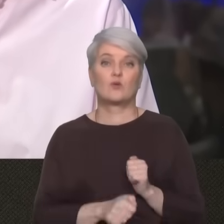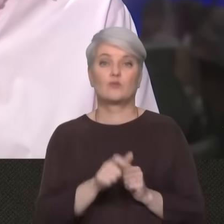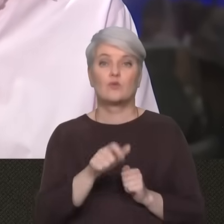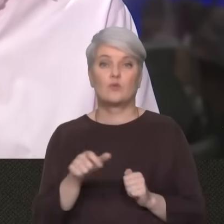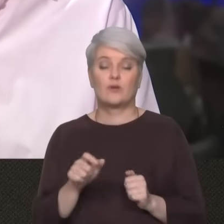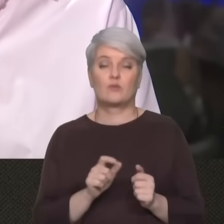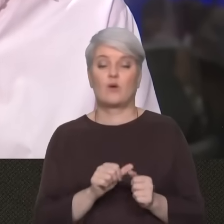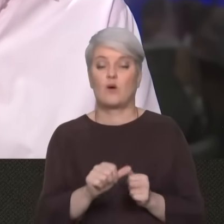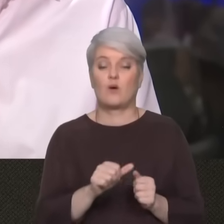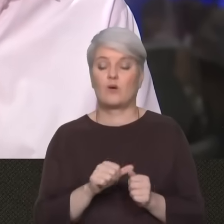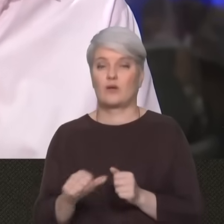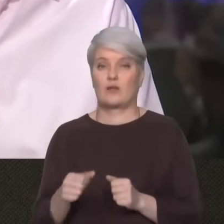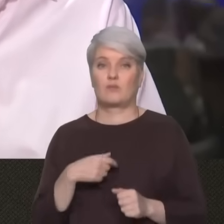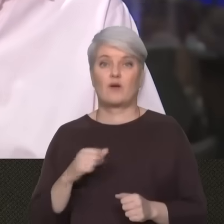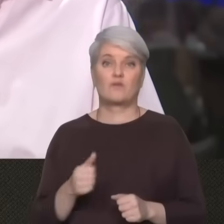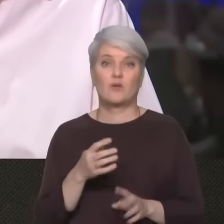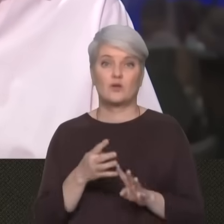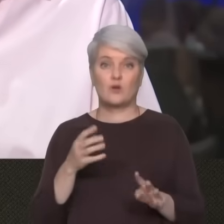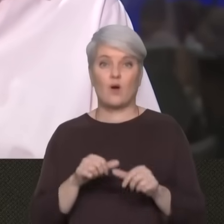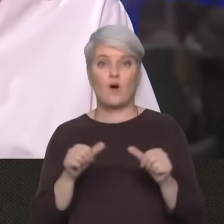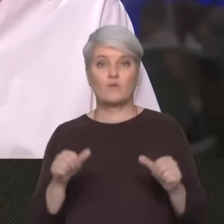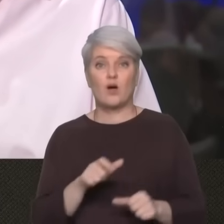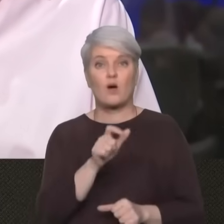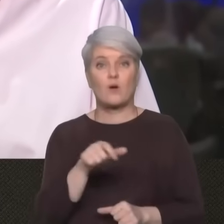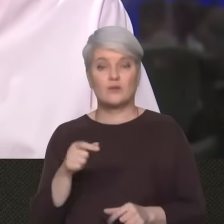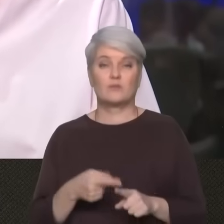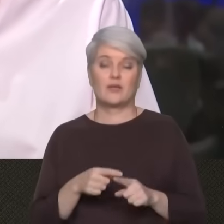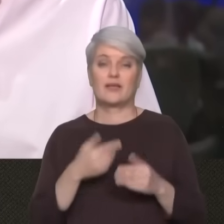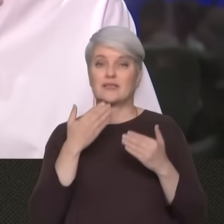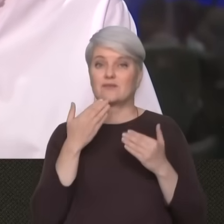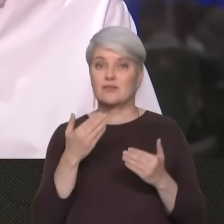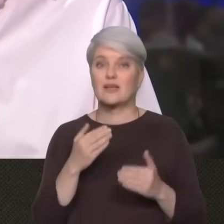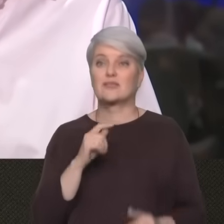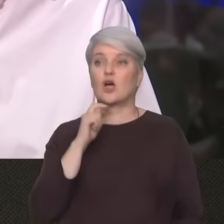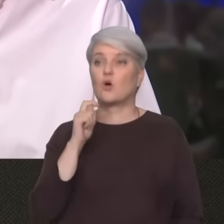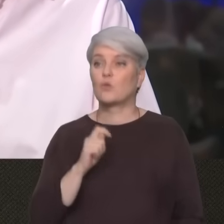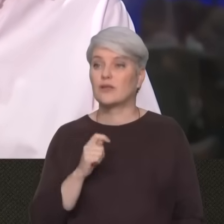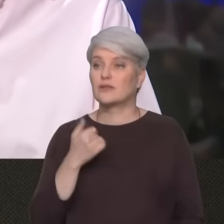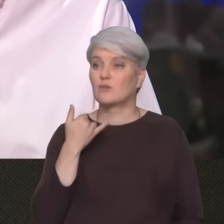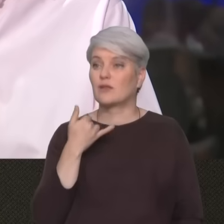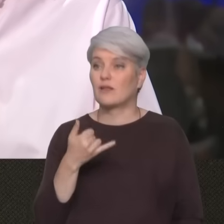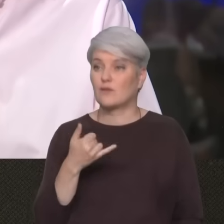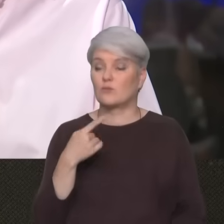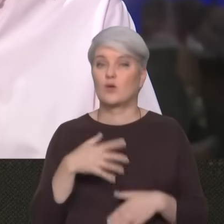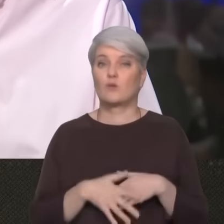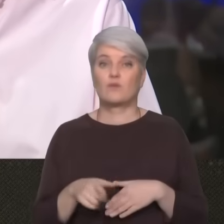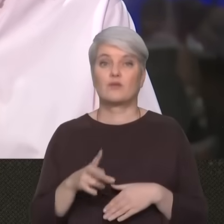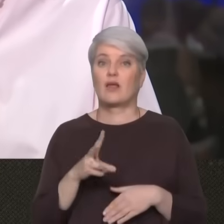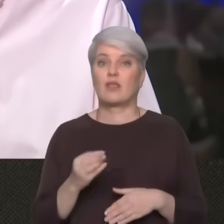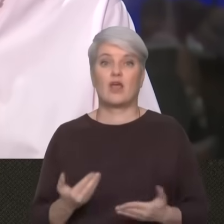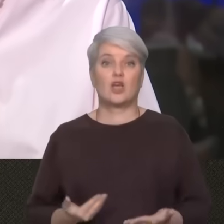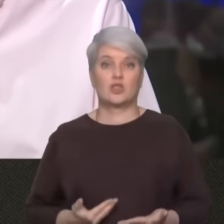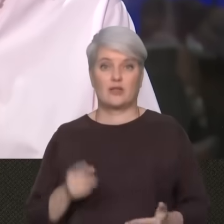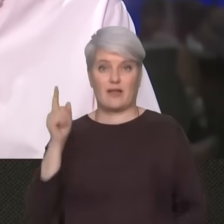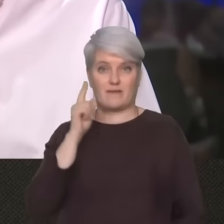окремо. Звичайно, ми в першу чергу оформляємо тих осіб, які звертаються до нас з українськими телефонами. Ми розуміємо, що вони не проживали